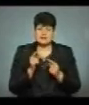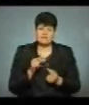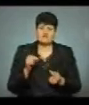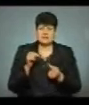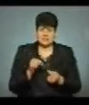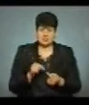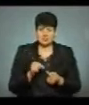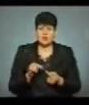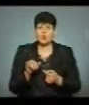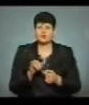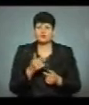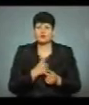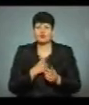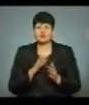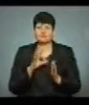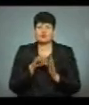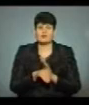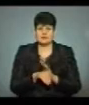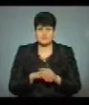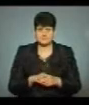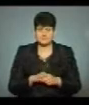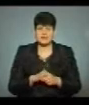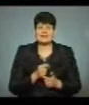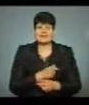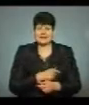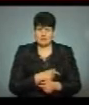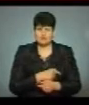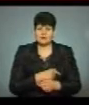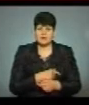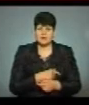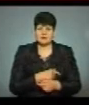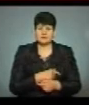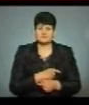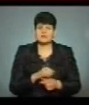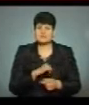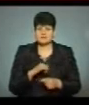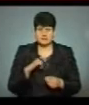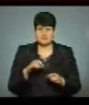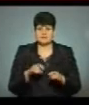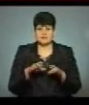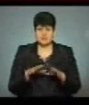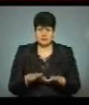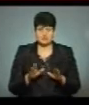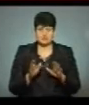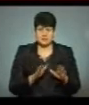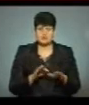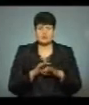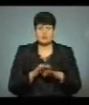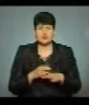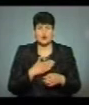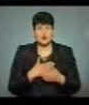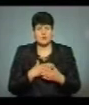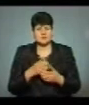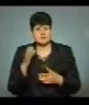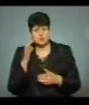визначитися, куди хочуть громади увійти. Тобто депутати сільських корпус, рад вирішували так, і вони визначали, чи проводити громадські слухання,